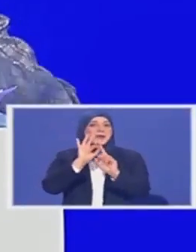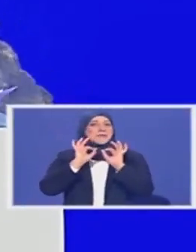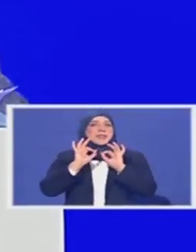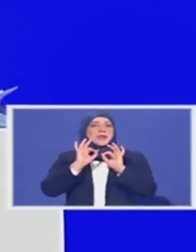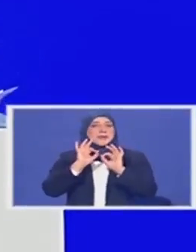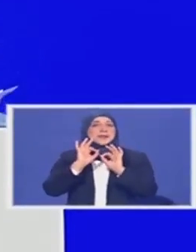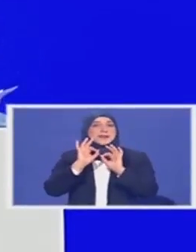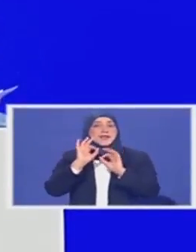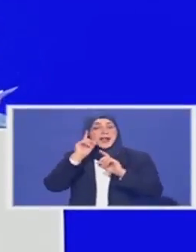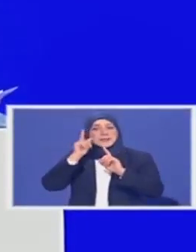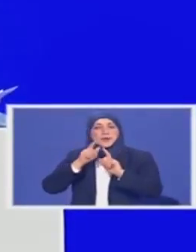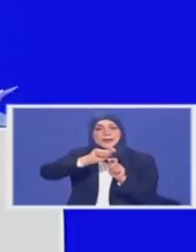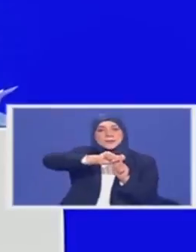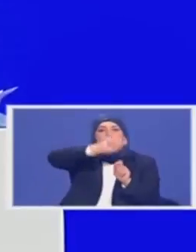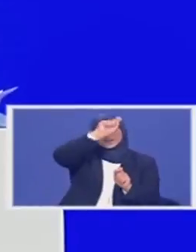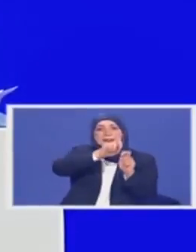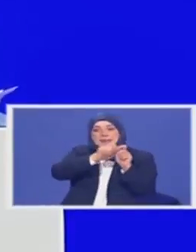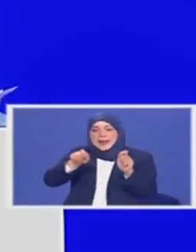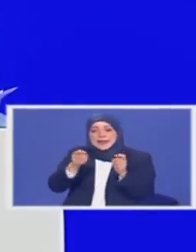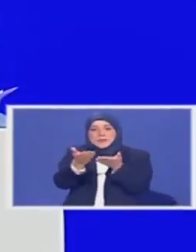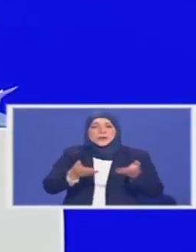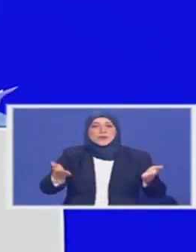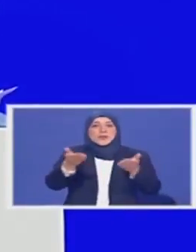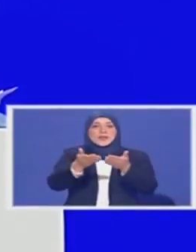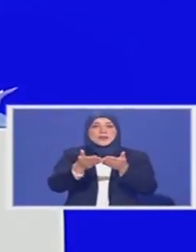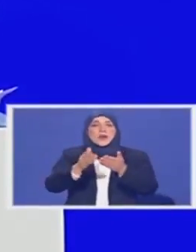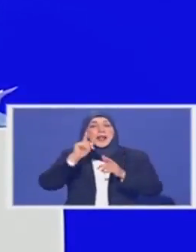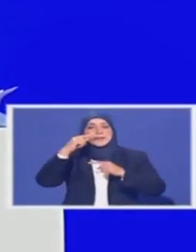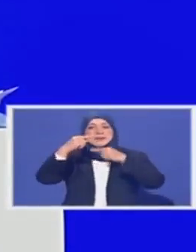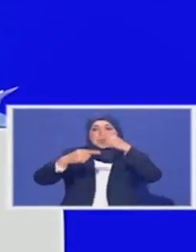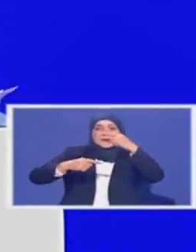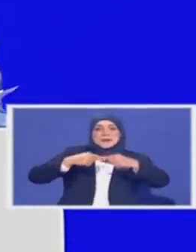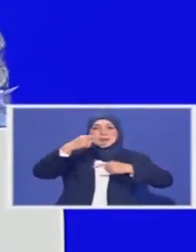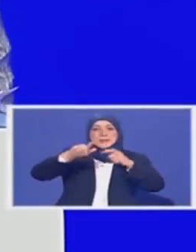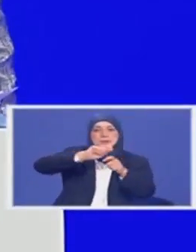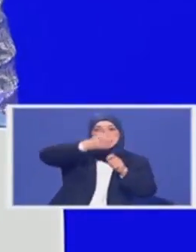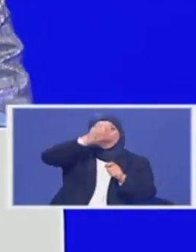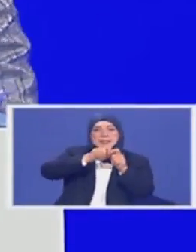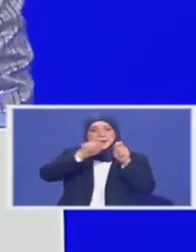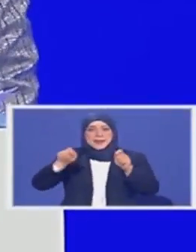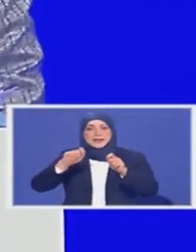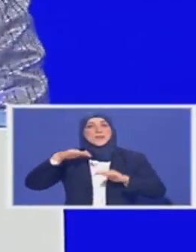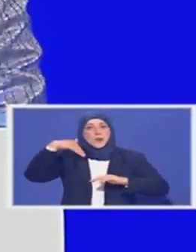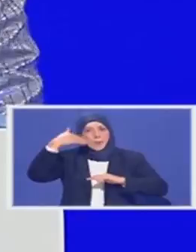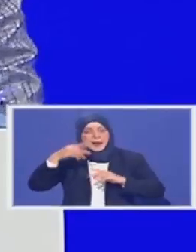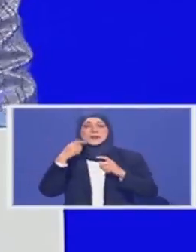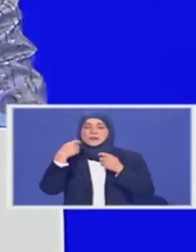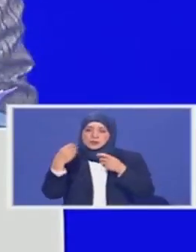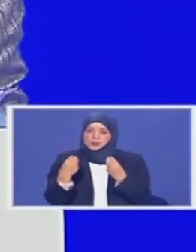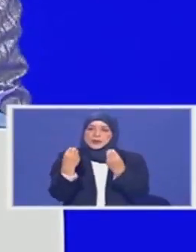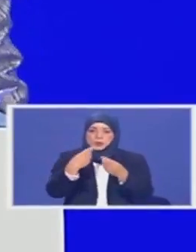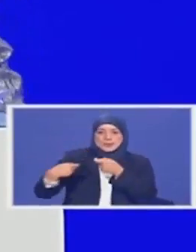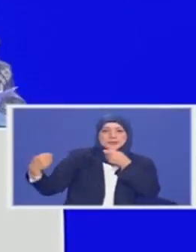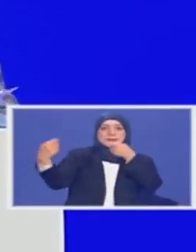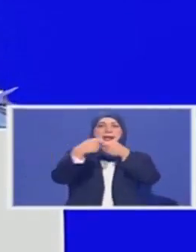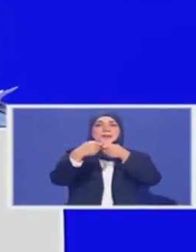مرة التقييم خلال المرحلة المرحلية والتدرج والتقييم، ومن بعد ذلك التأقلم حسب